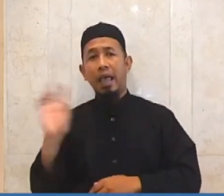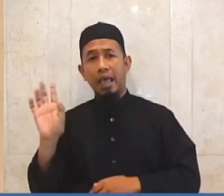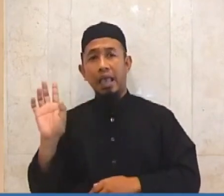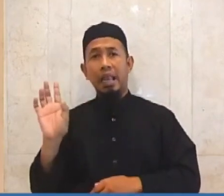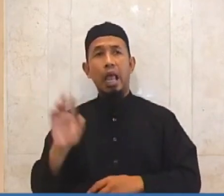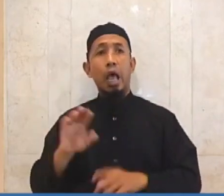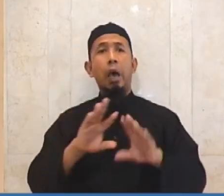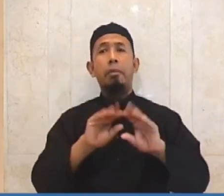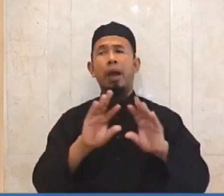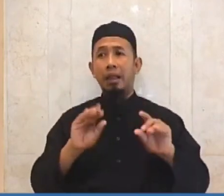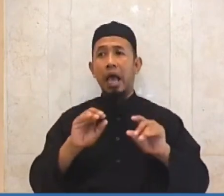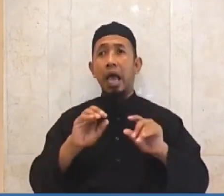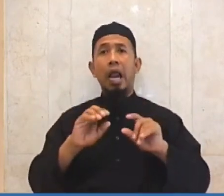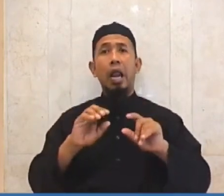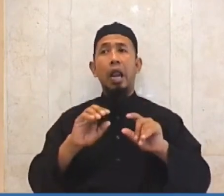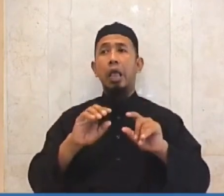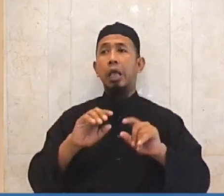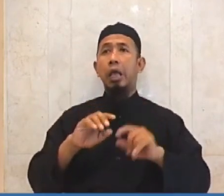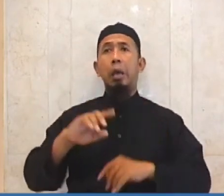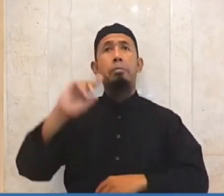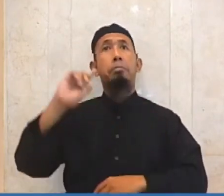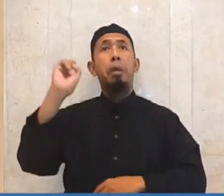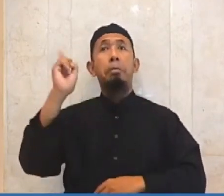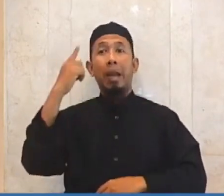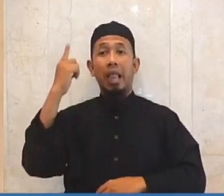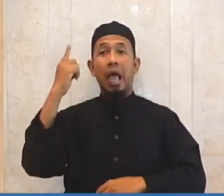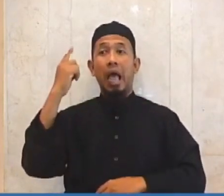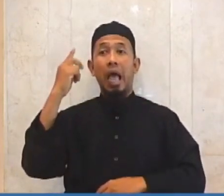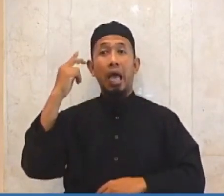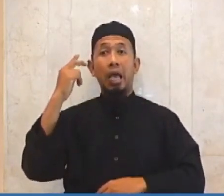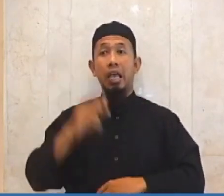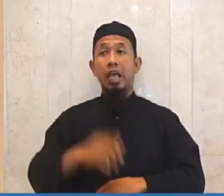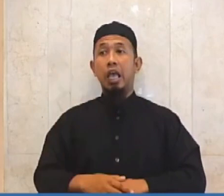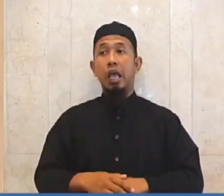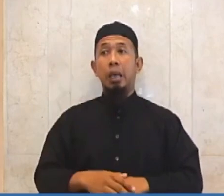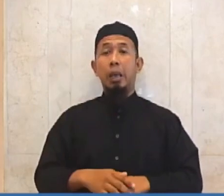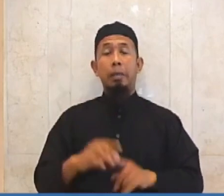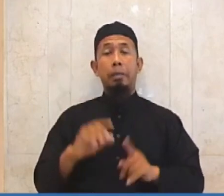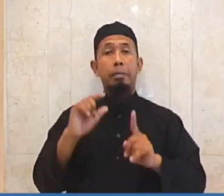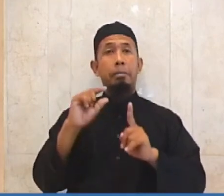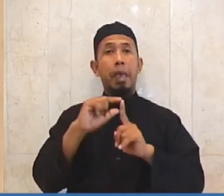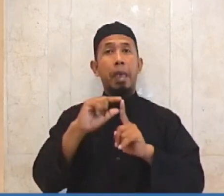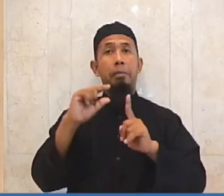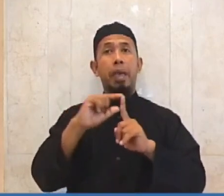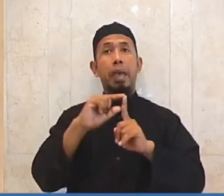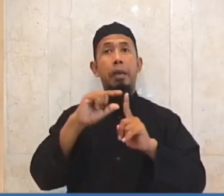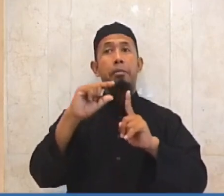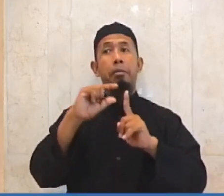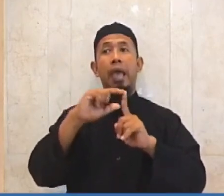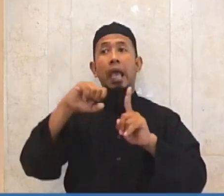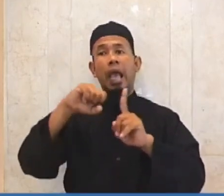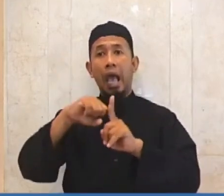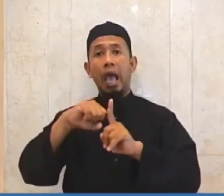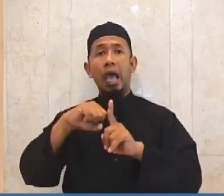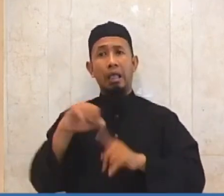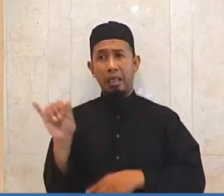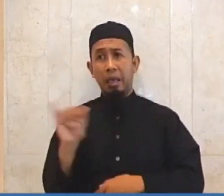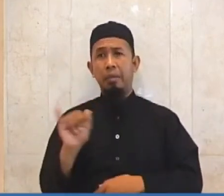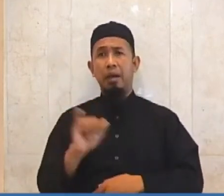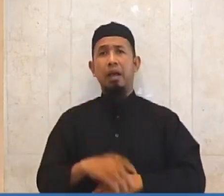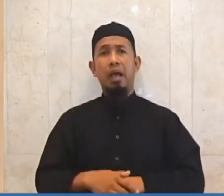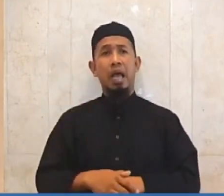pemerintah dengan perjanjian kerja atau pppk sama juga mereka adalah